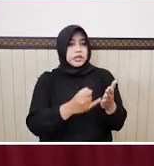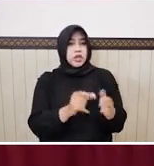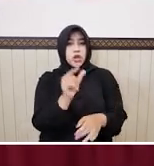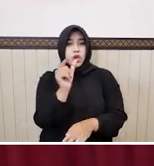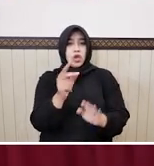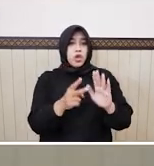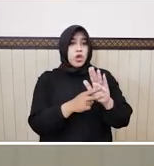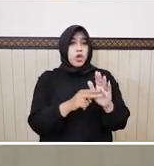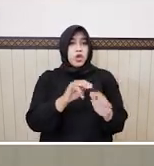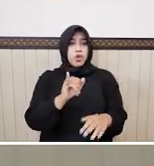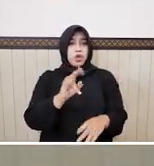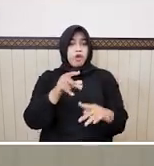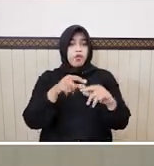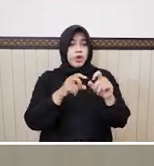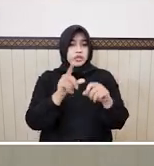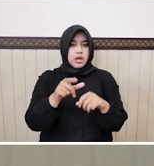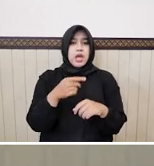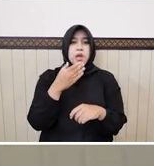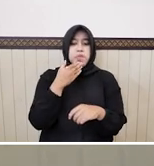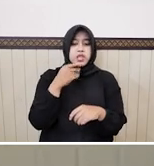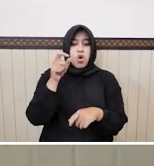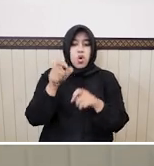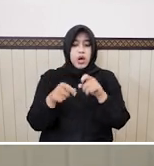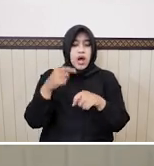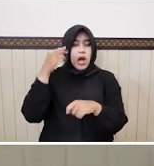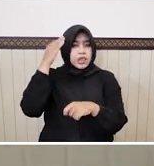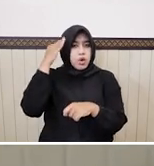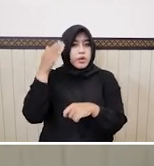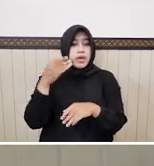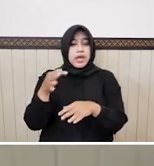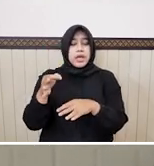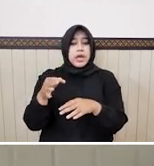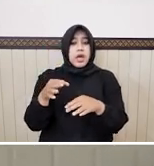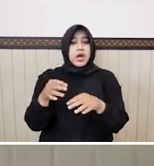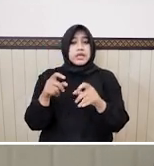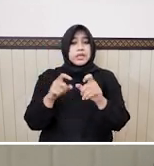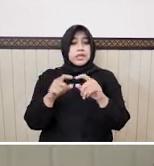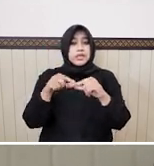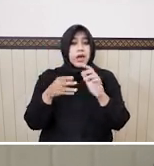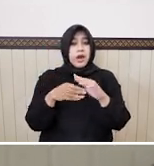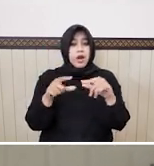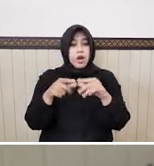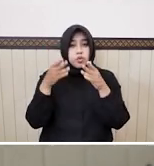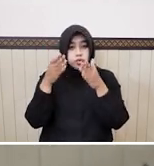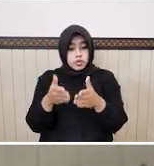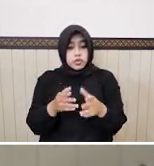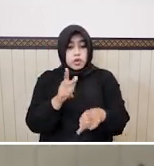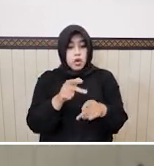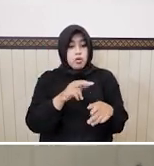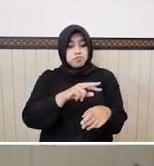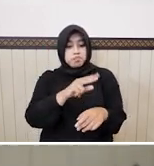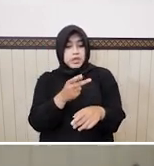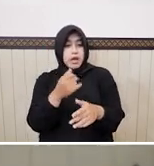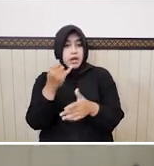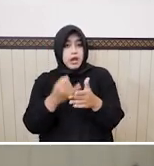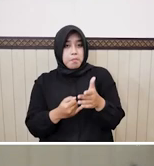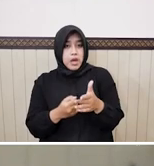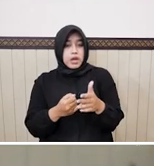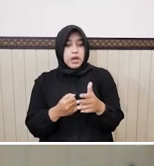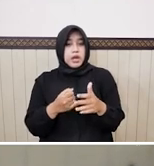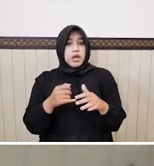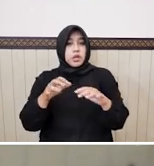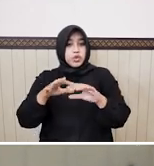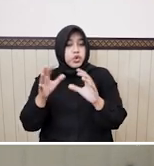taunya saran khusus karena khusus gitu ya kalau kita berpindah pada paradigma design universal terhenti ada masalah tentang